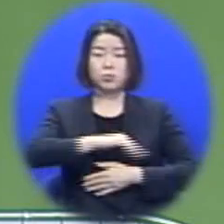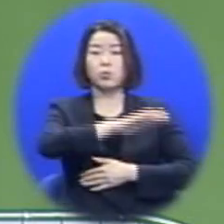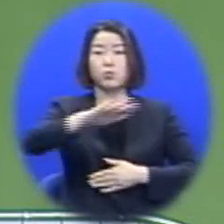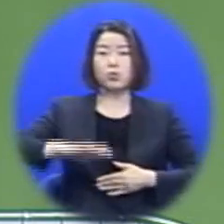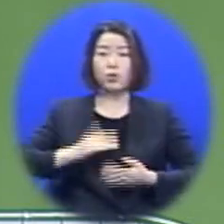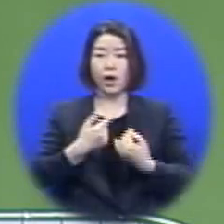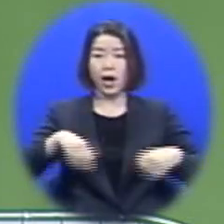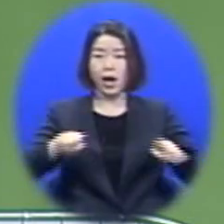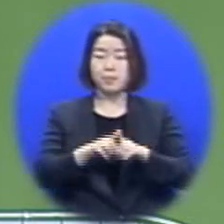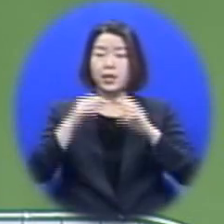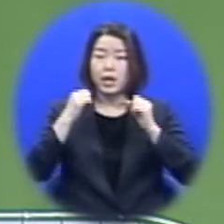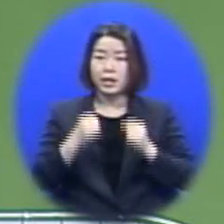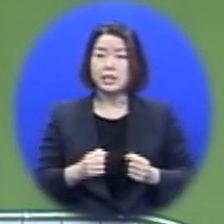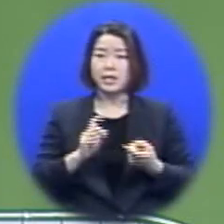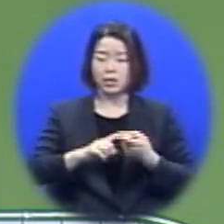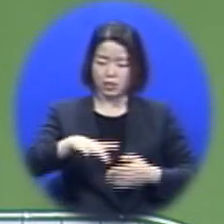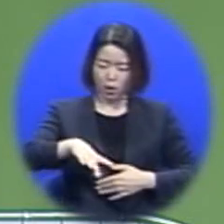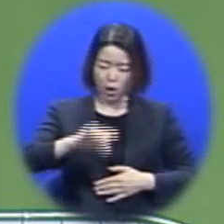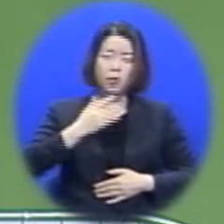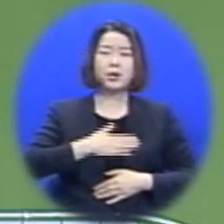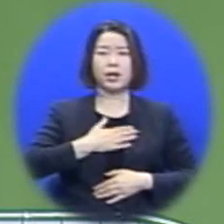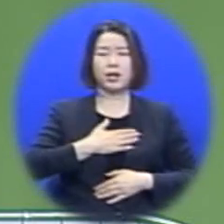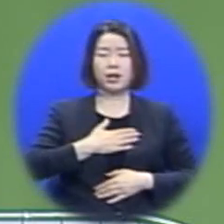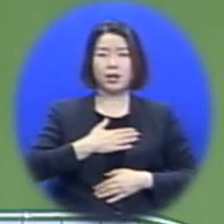함께 계시다는 것을 처음 알았어요.